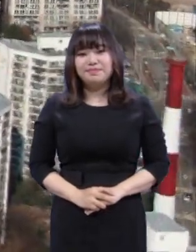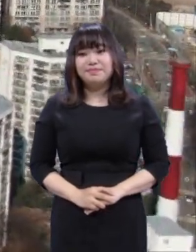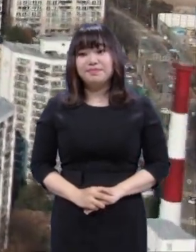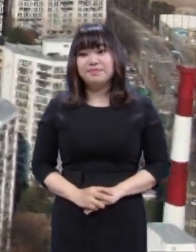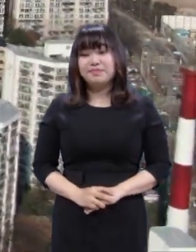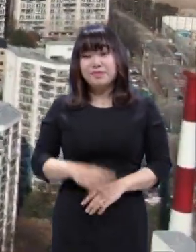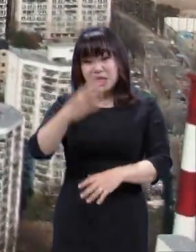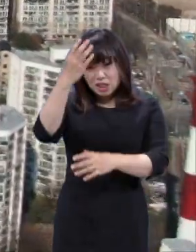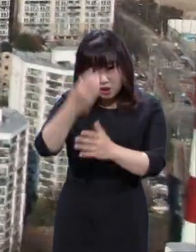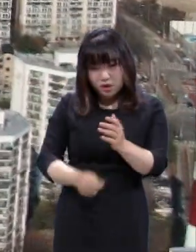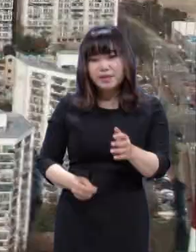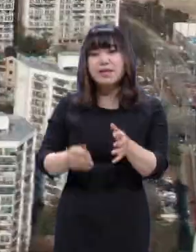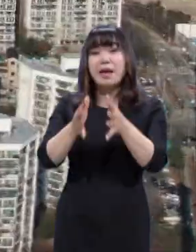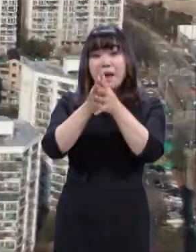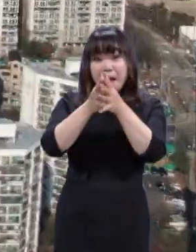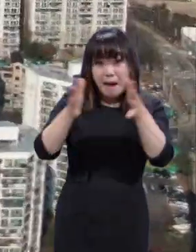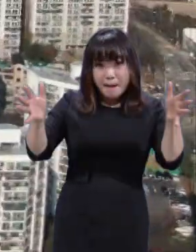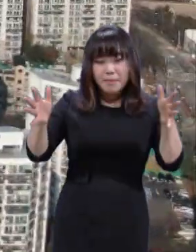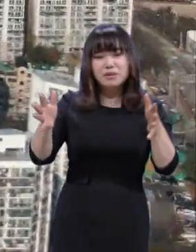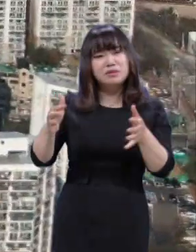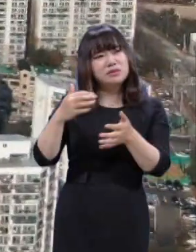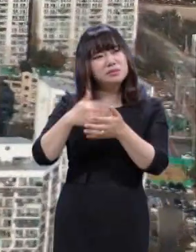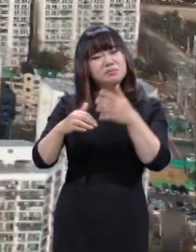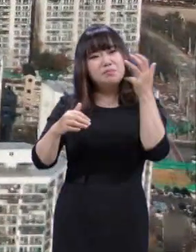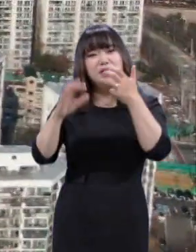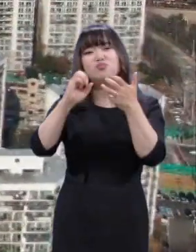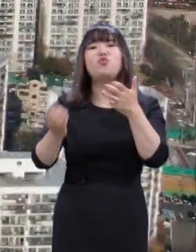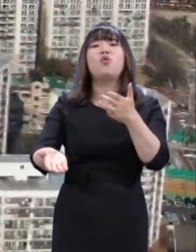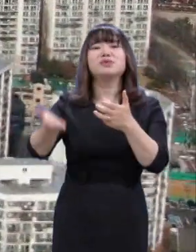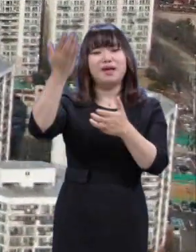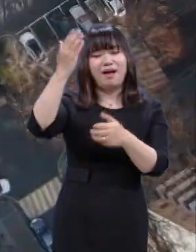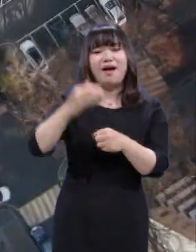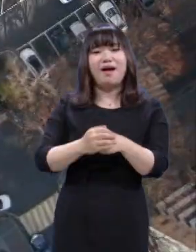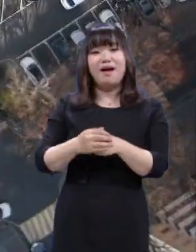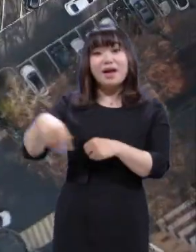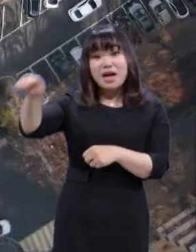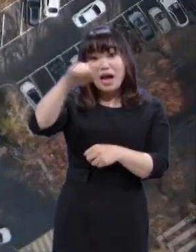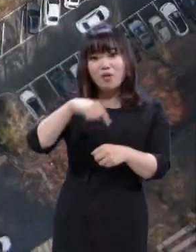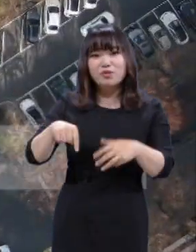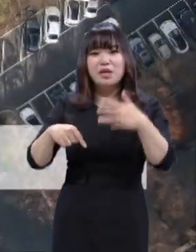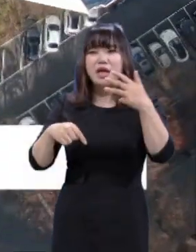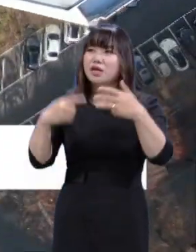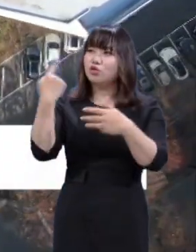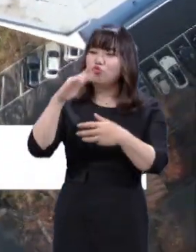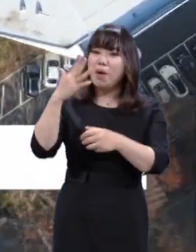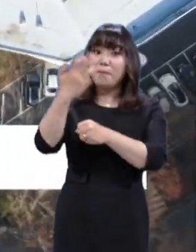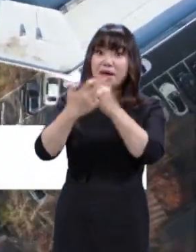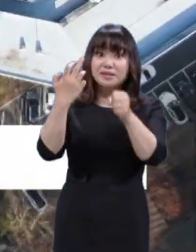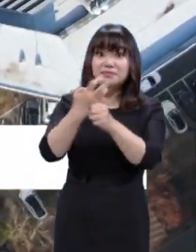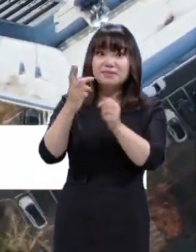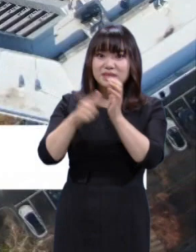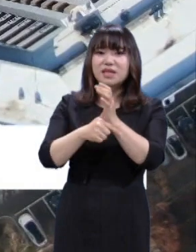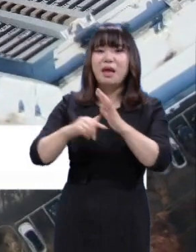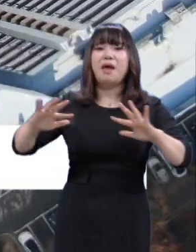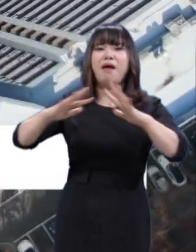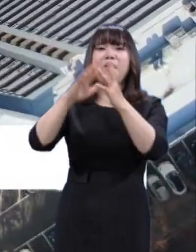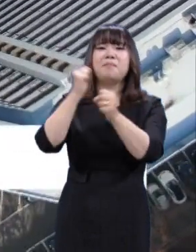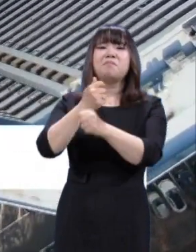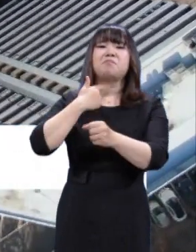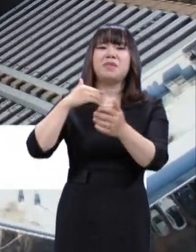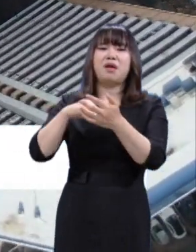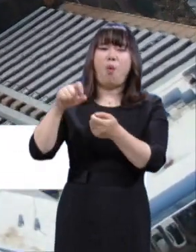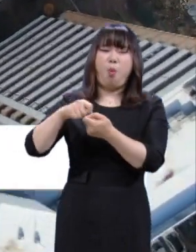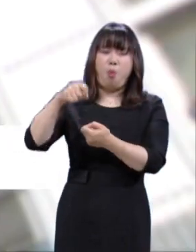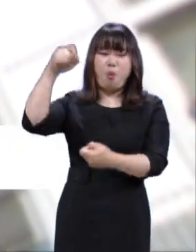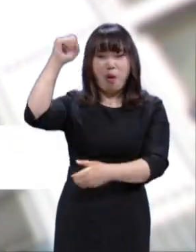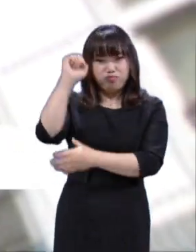전체 주택의 80% 이상이 아파트로 이뤄진 노원구. 이 중에는 80년대에 지어진 곳들이 많습니다. 주민들은